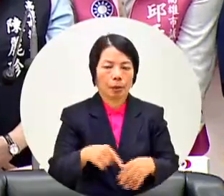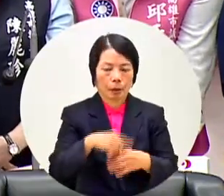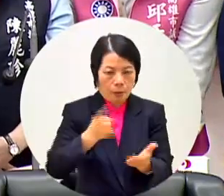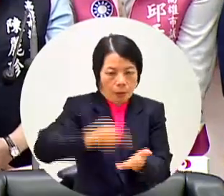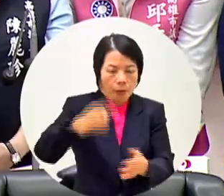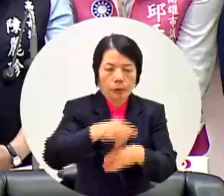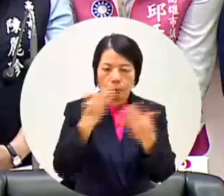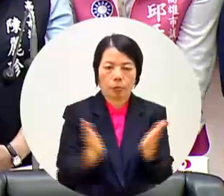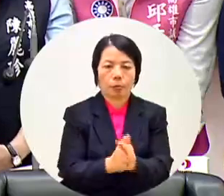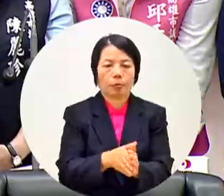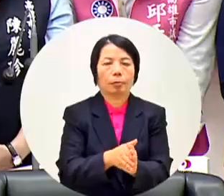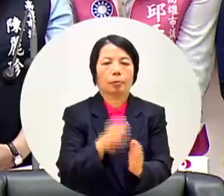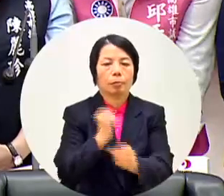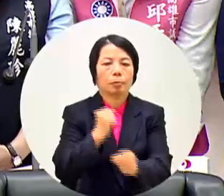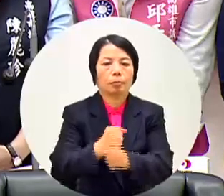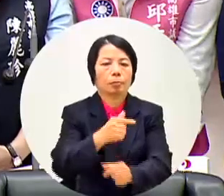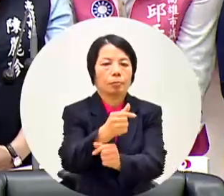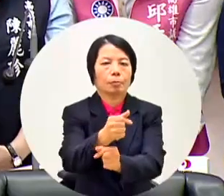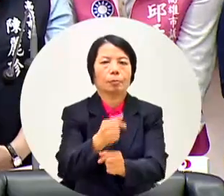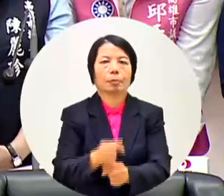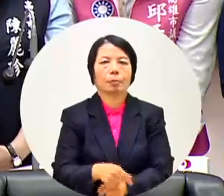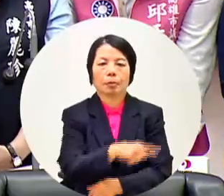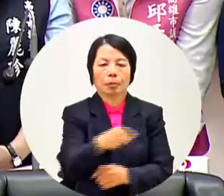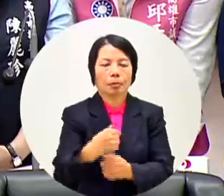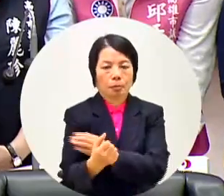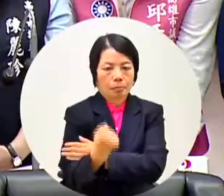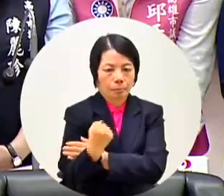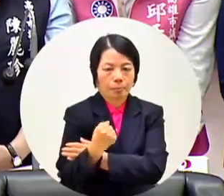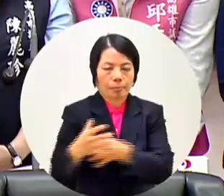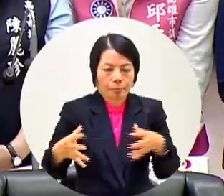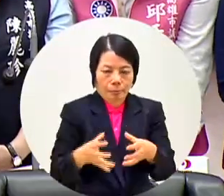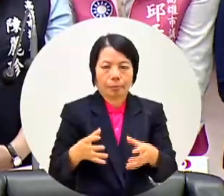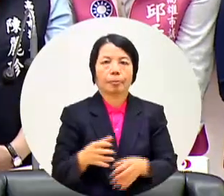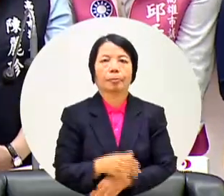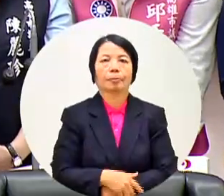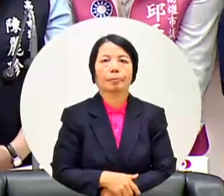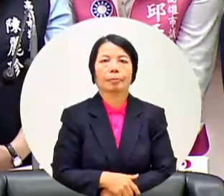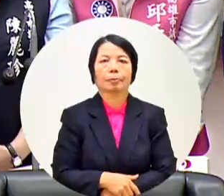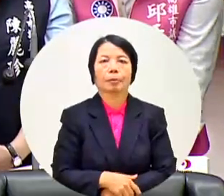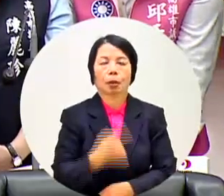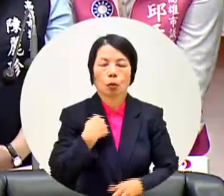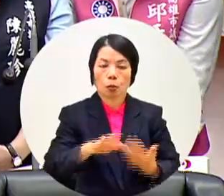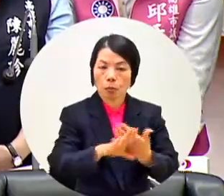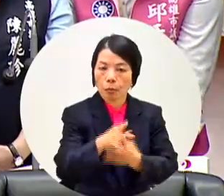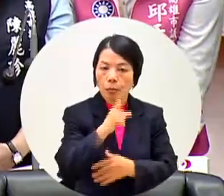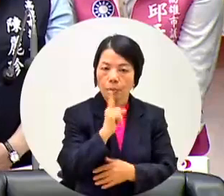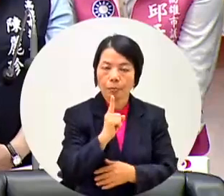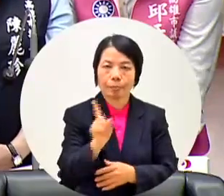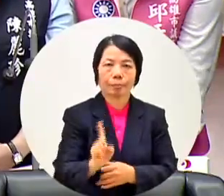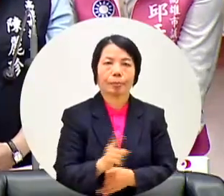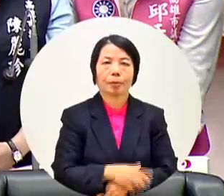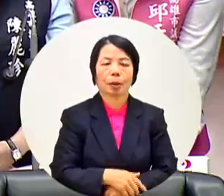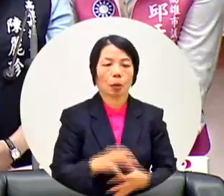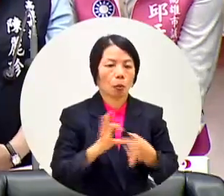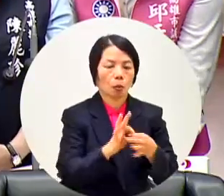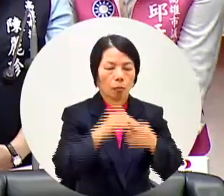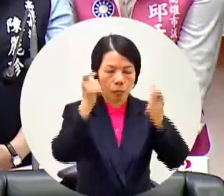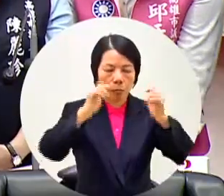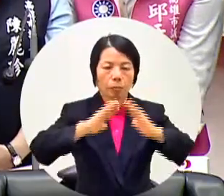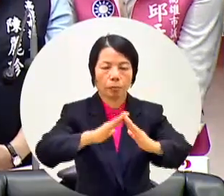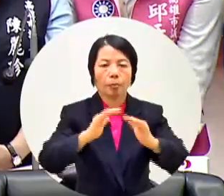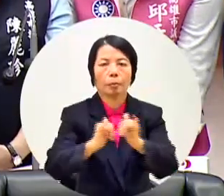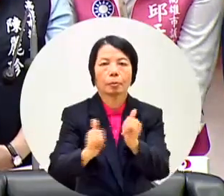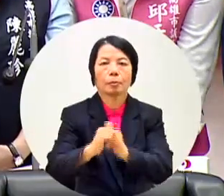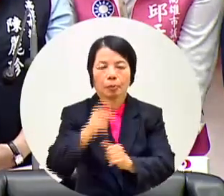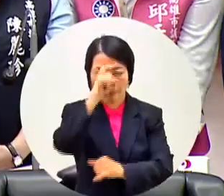要大家共同努力的地方。另外我要提的就是有关于高雄市民许多的期待，大家都知道